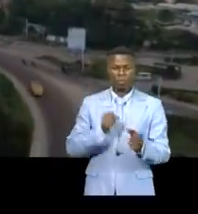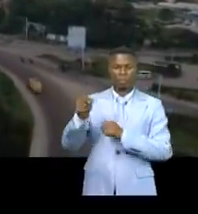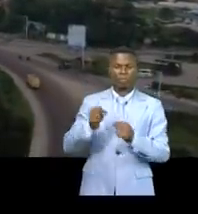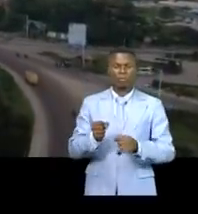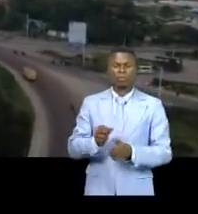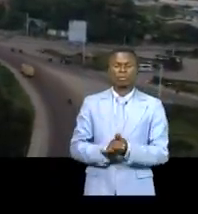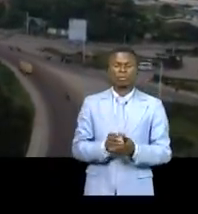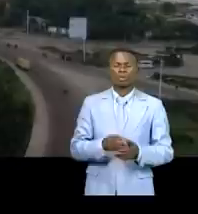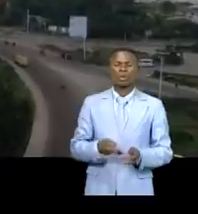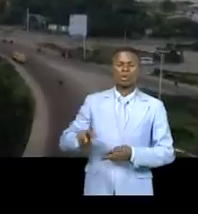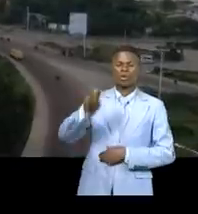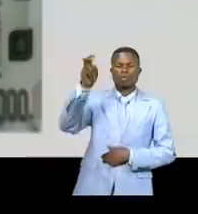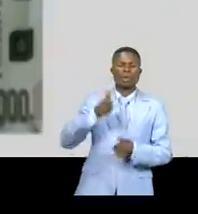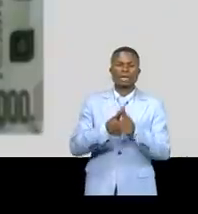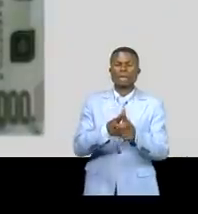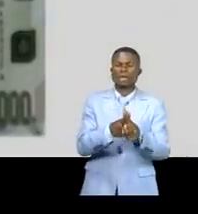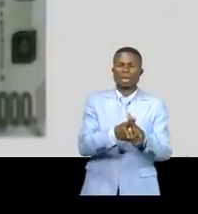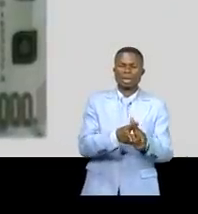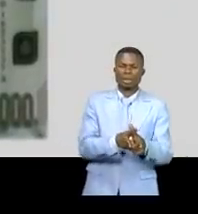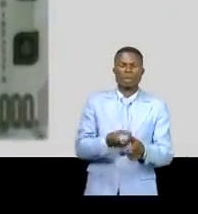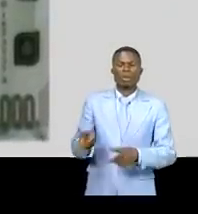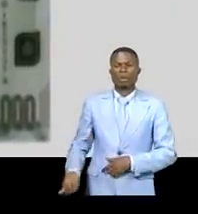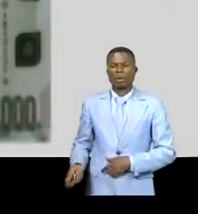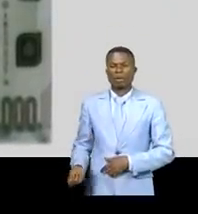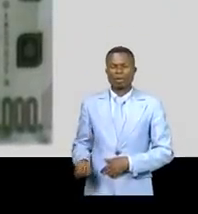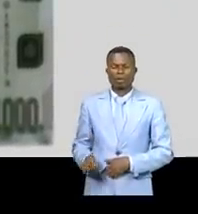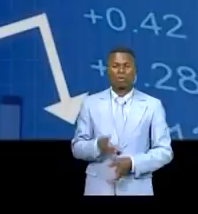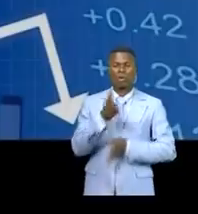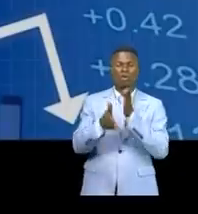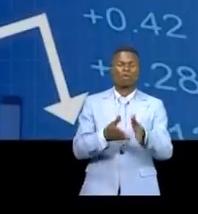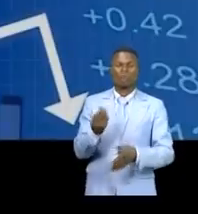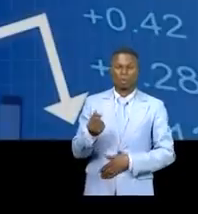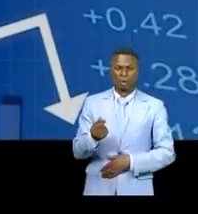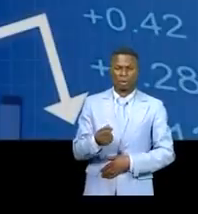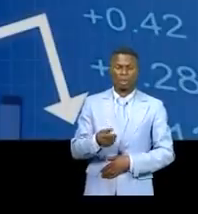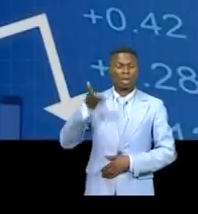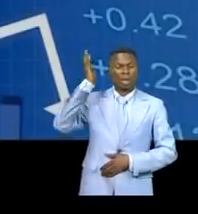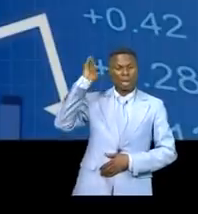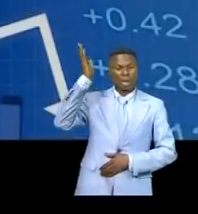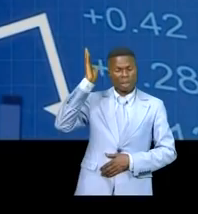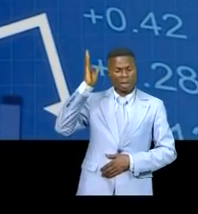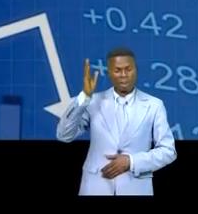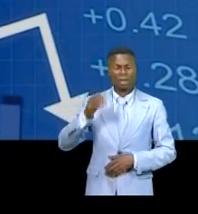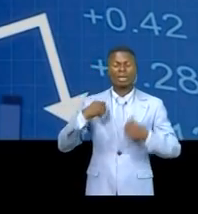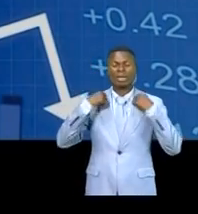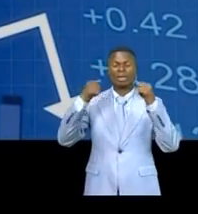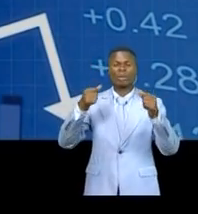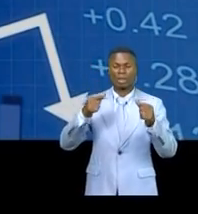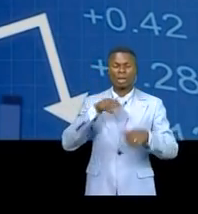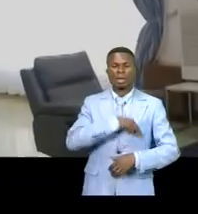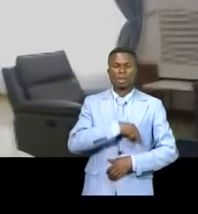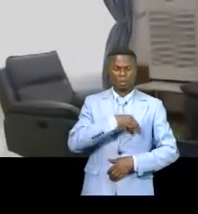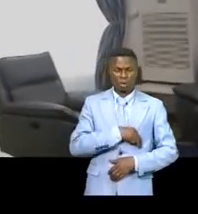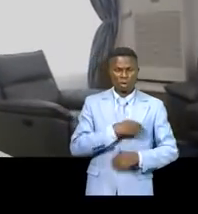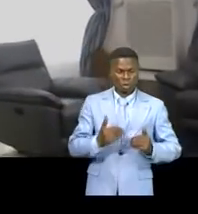trafic illicite d'armes, la corruption, le blanchiment d'argent, bref, les crimes économiques et environnementaux, c'est la mission